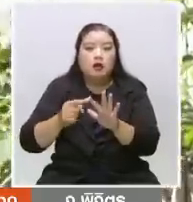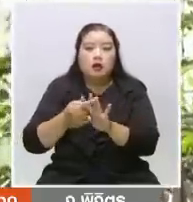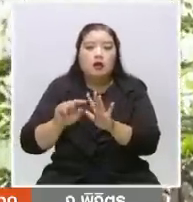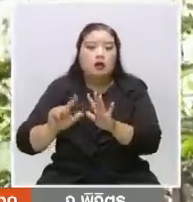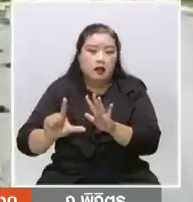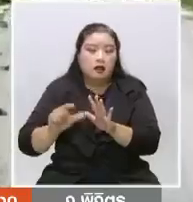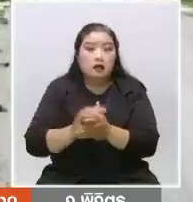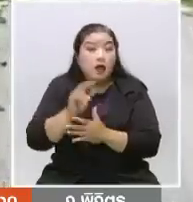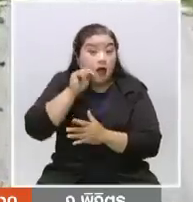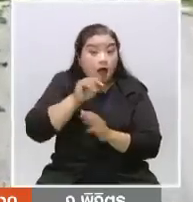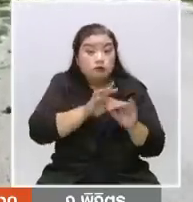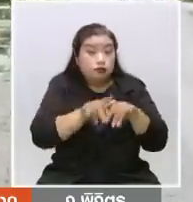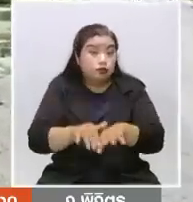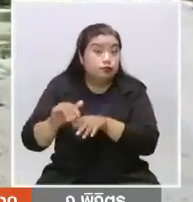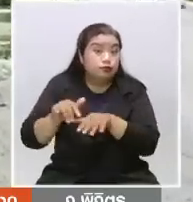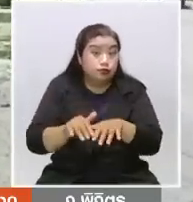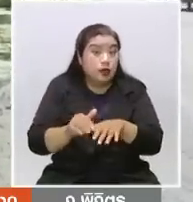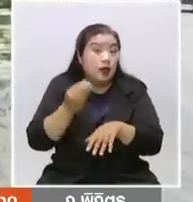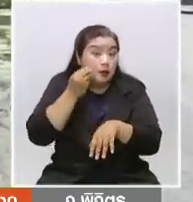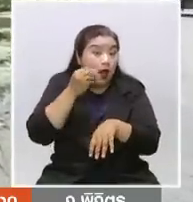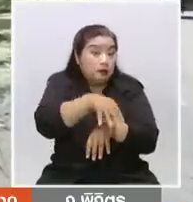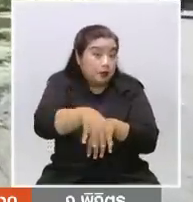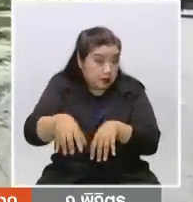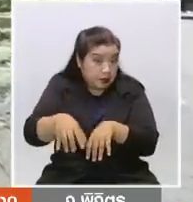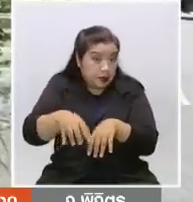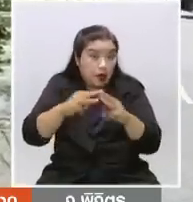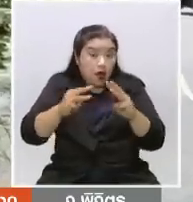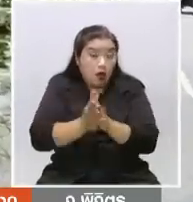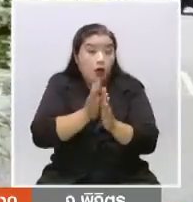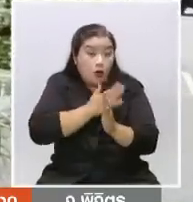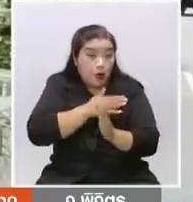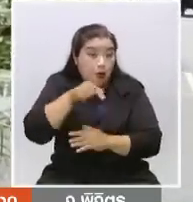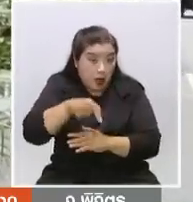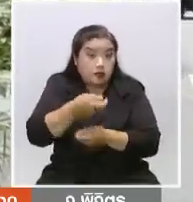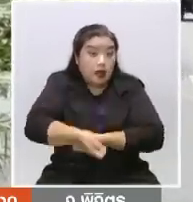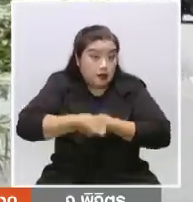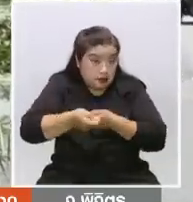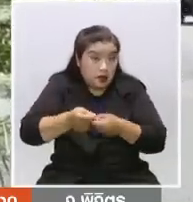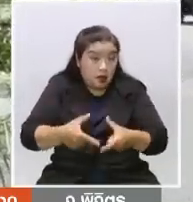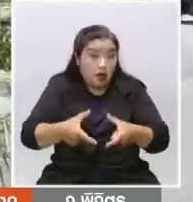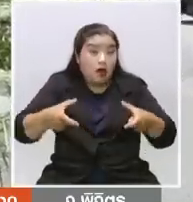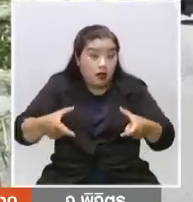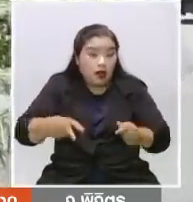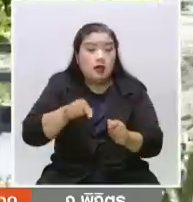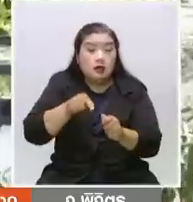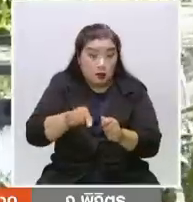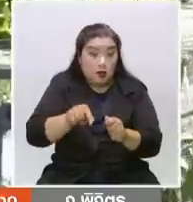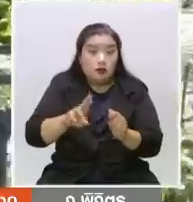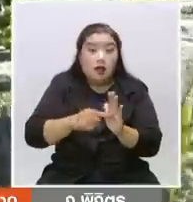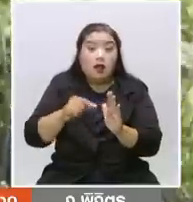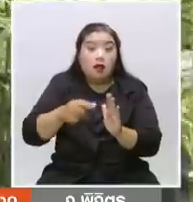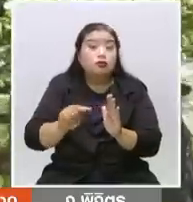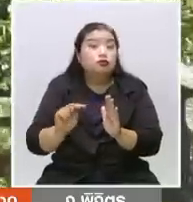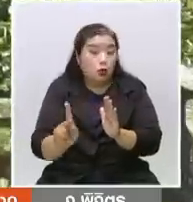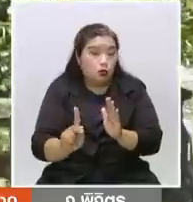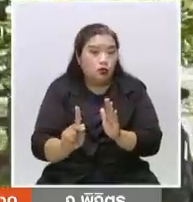ยมยังล้นเข้ามานะคะท่วมบ้านเรือนวัดโรงเรียนและพื้นที่การเกษตรโดยเฉพาะพื้นที่ตำบลรังนกอำเภอสาม